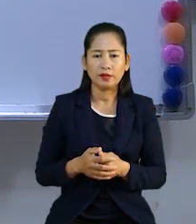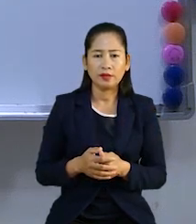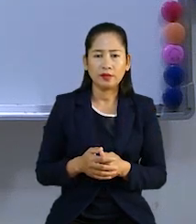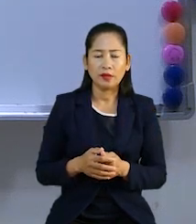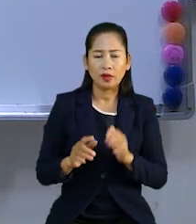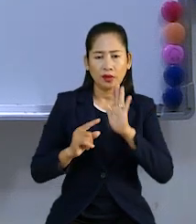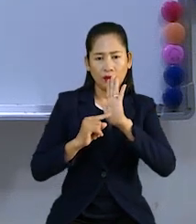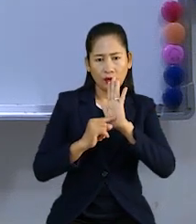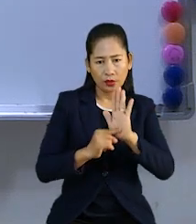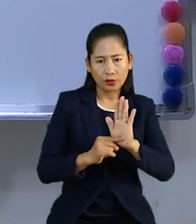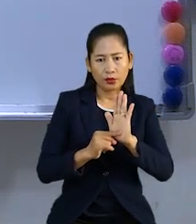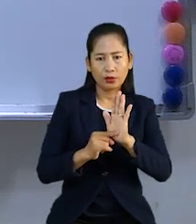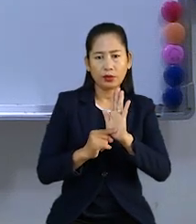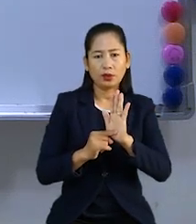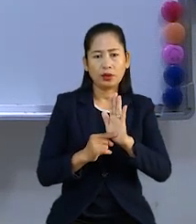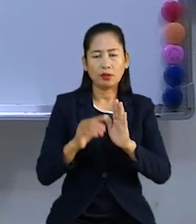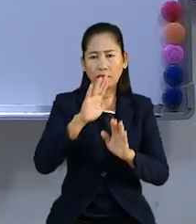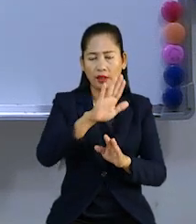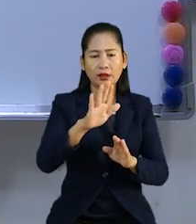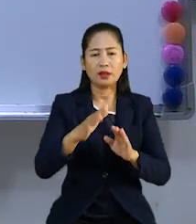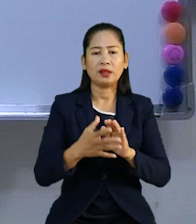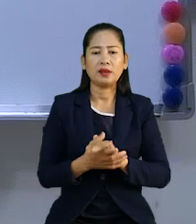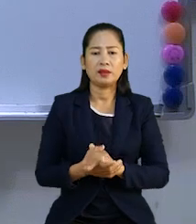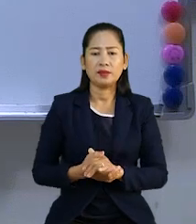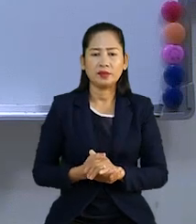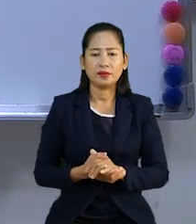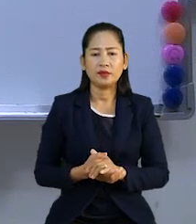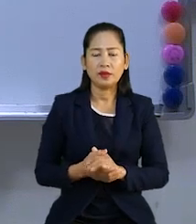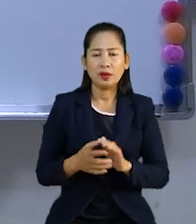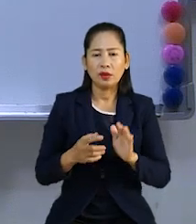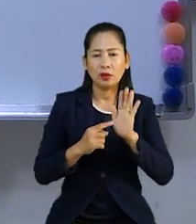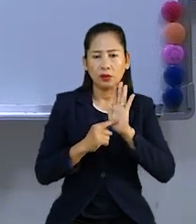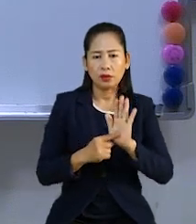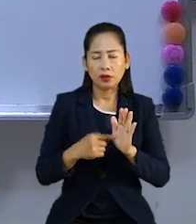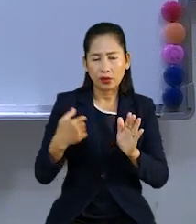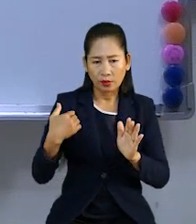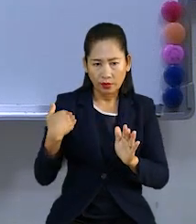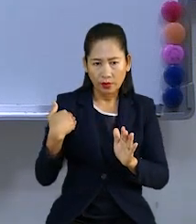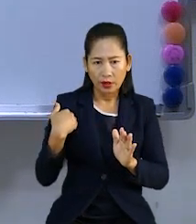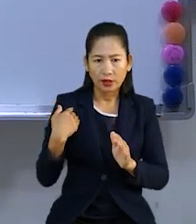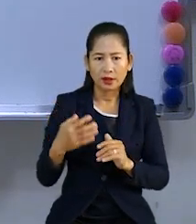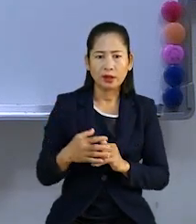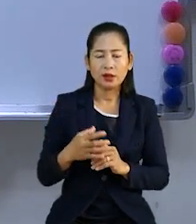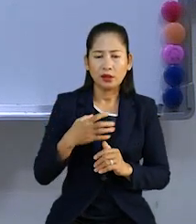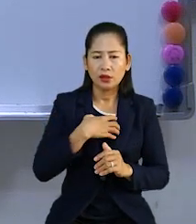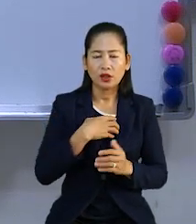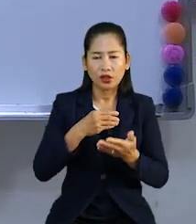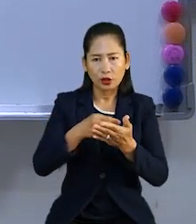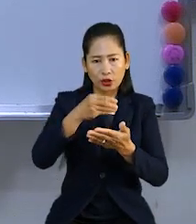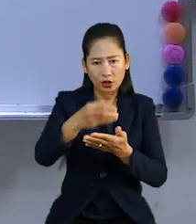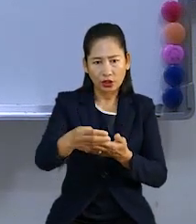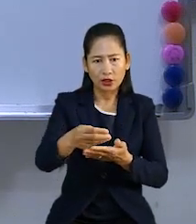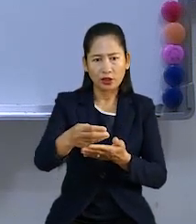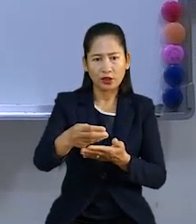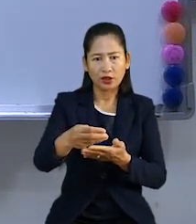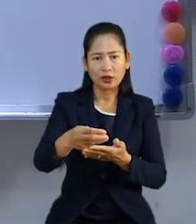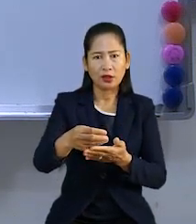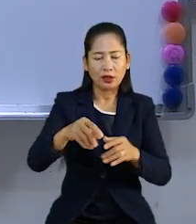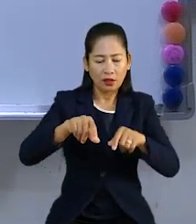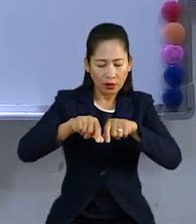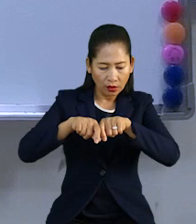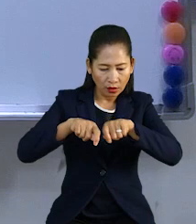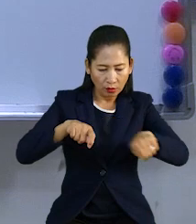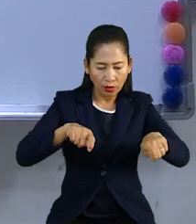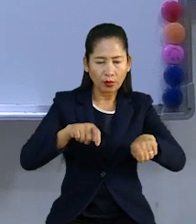chìa ưu ti ho bằng hành con nâng ở khả nền á ưu ti ho tha nhẹ cổ rụ chẳng tự tình cả bộ